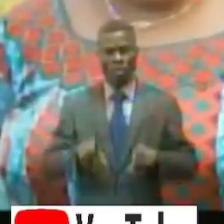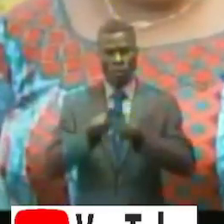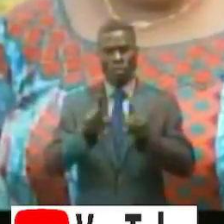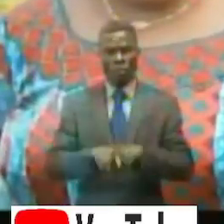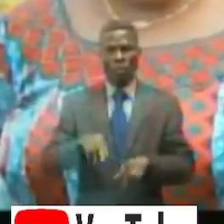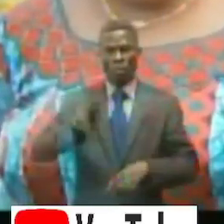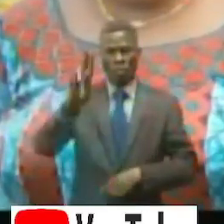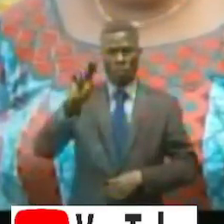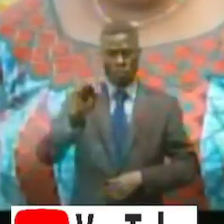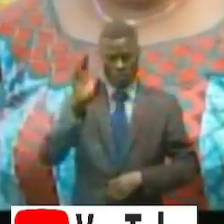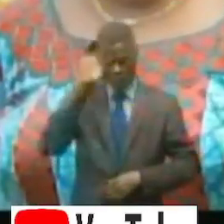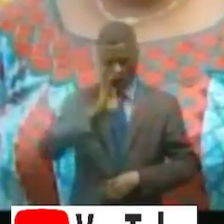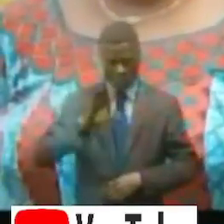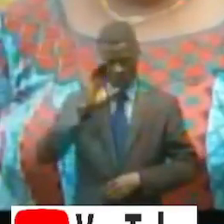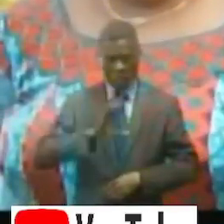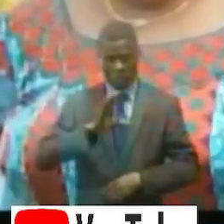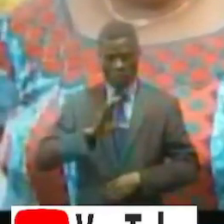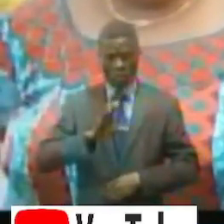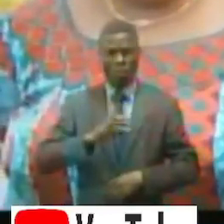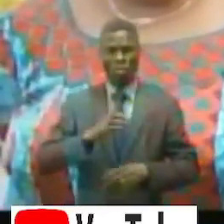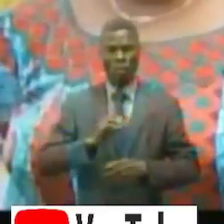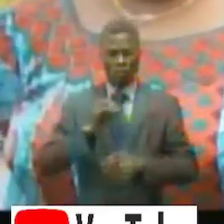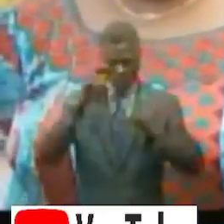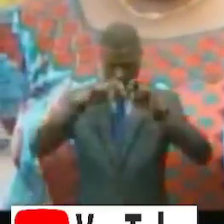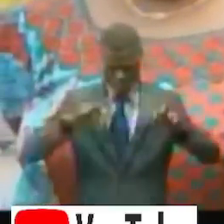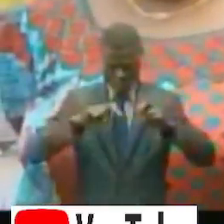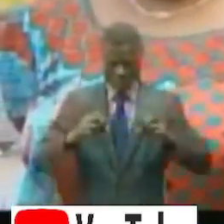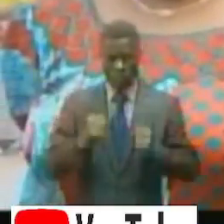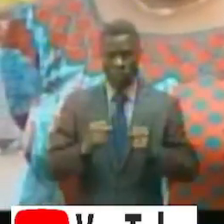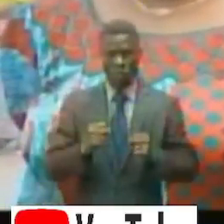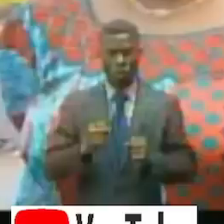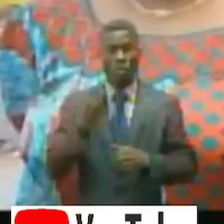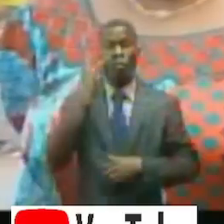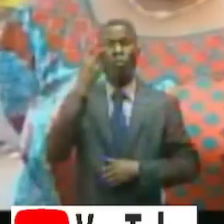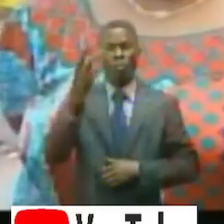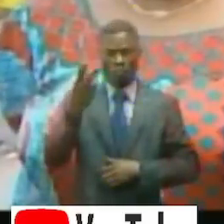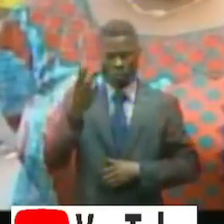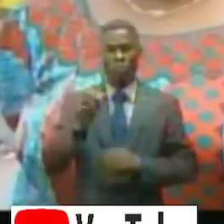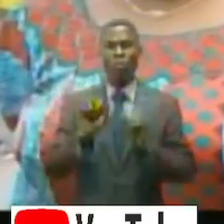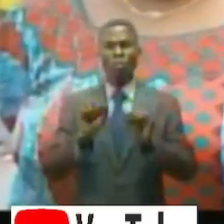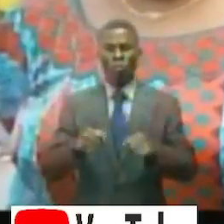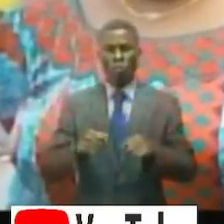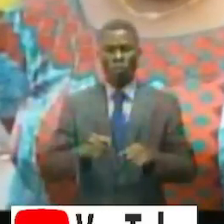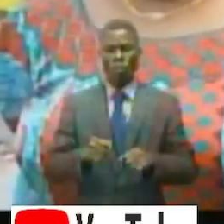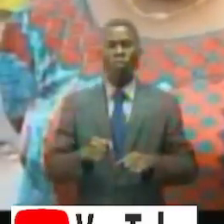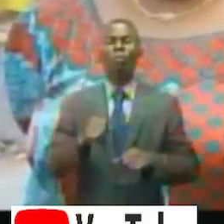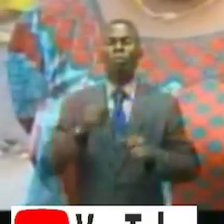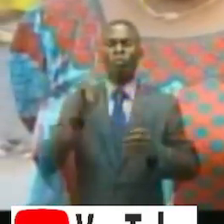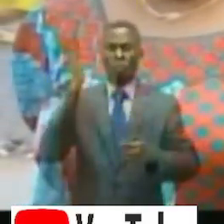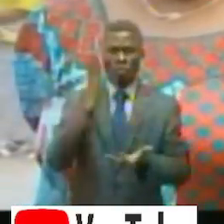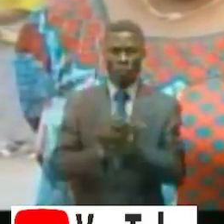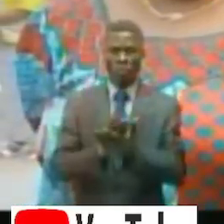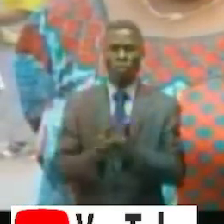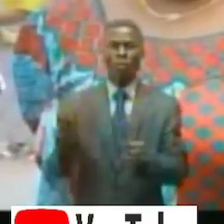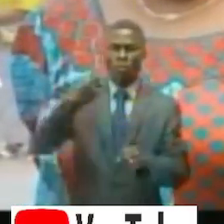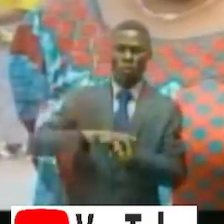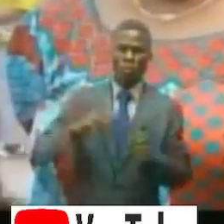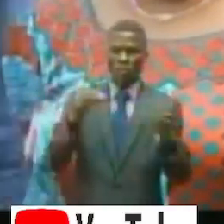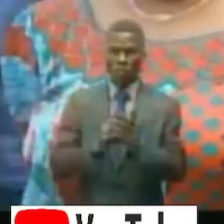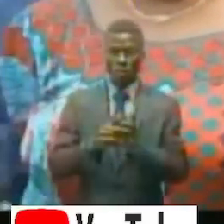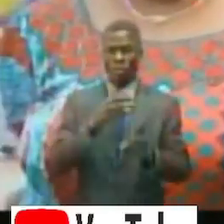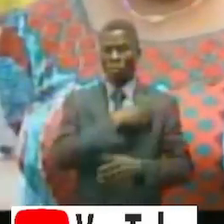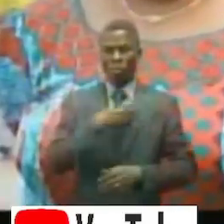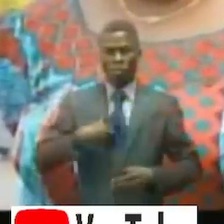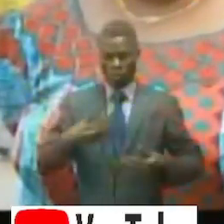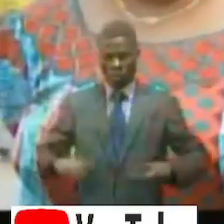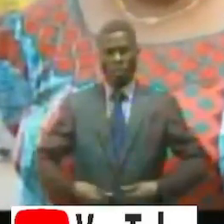MONUSCO pour chercher comment enclencher une enquête en vue de voir comment nous pouvons bloquer cette violation dont sont victimes les femmes, les jeunes